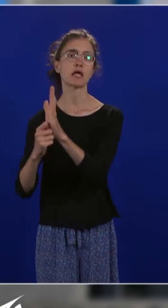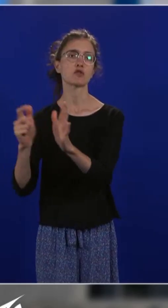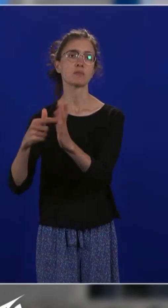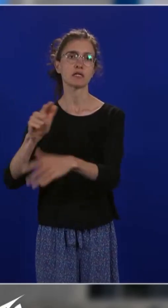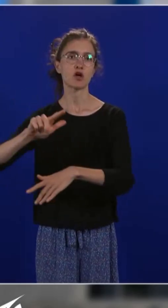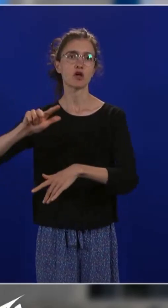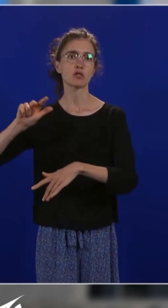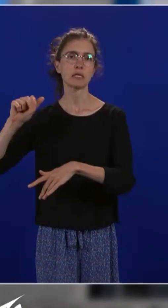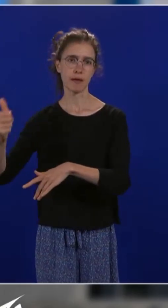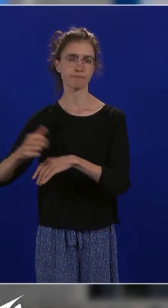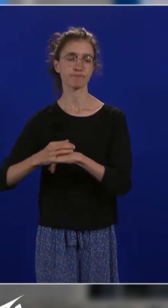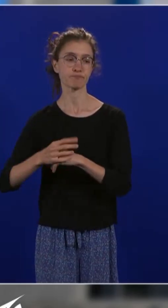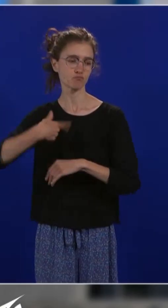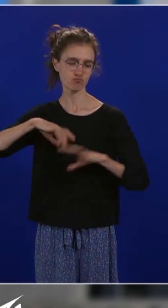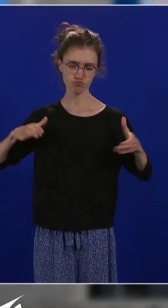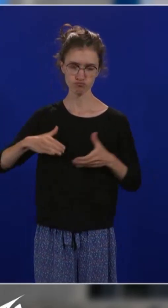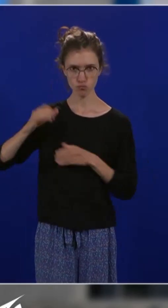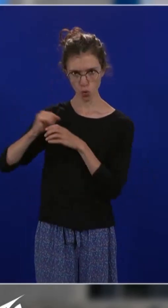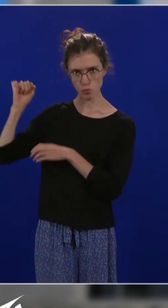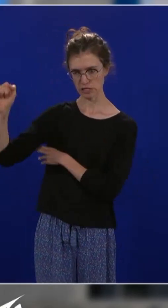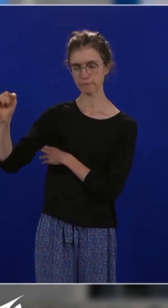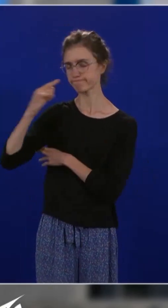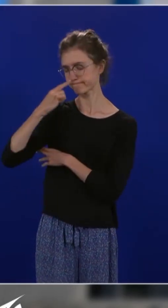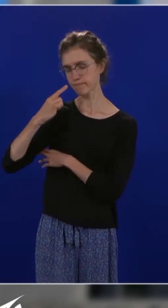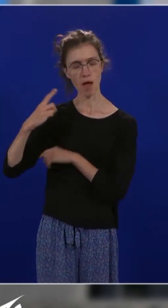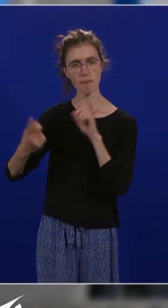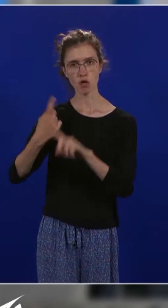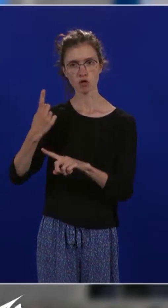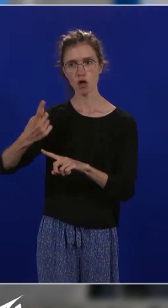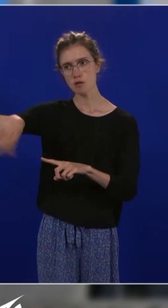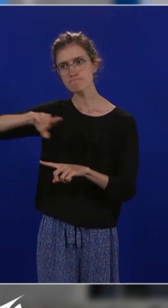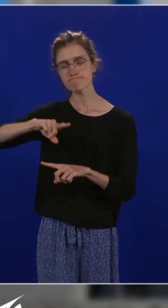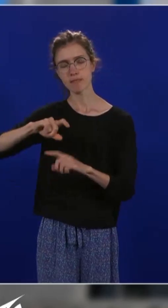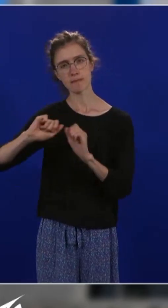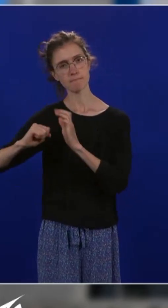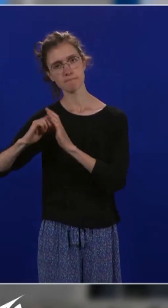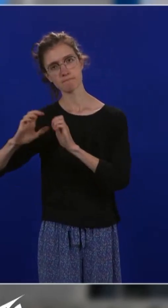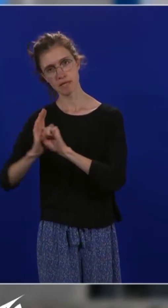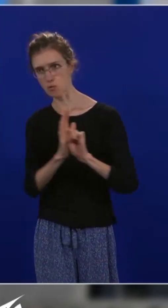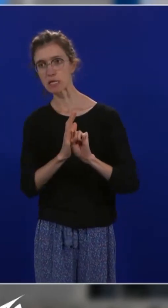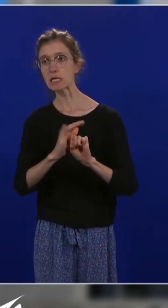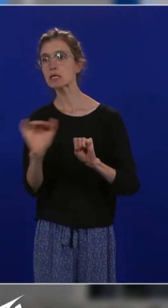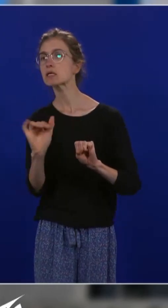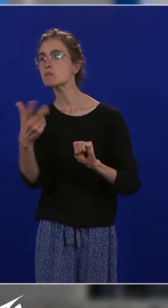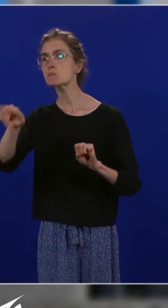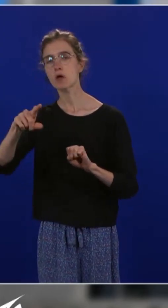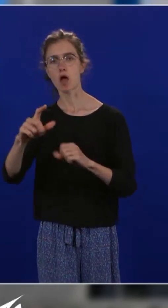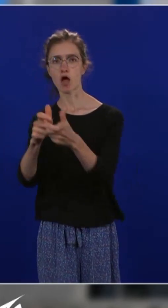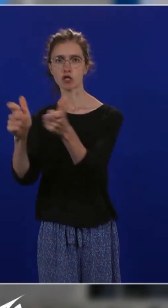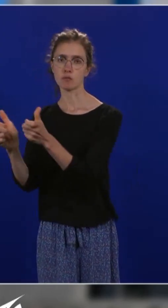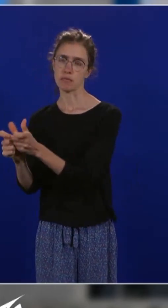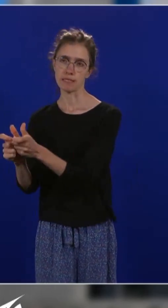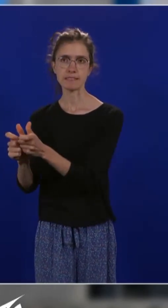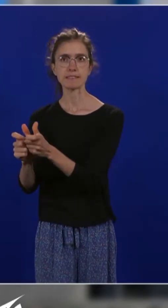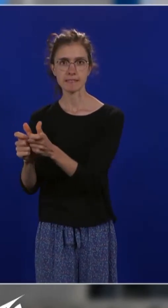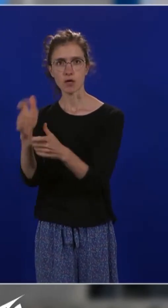pleinement exploité en priorité par nos bailleurs sociaux. En tant que nouvel élu, j'ai particulièrement